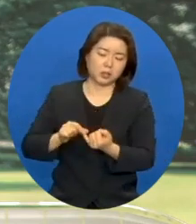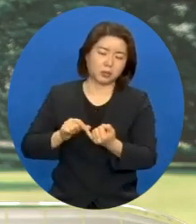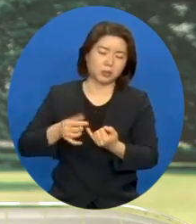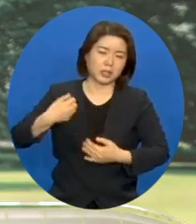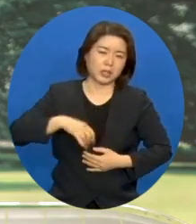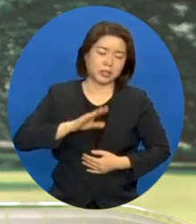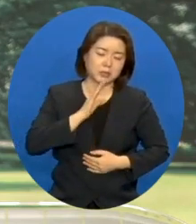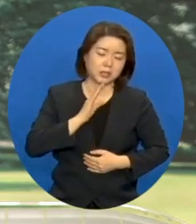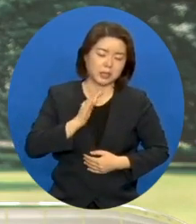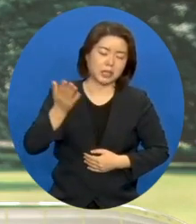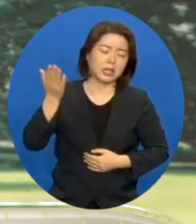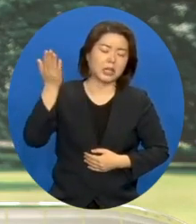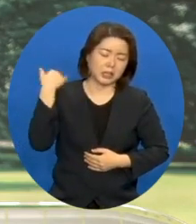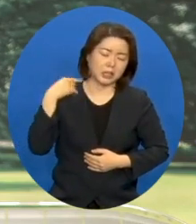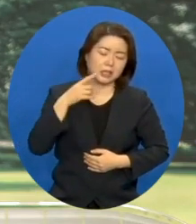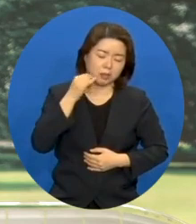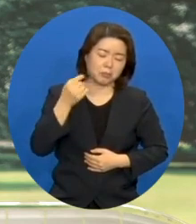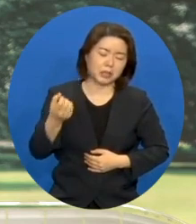전에 엄마가 나한테 그랬구나.